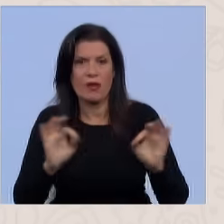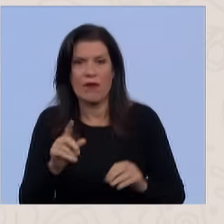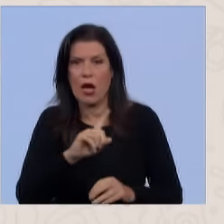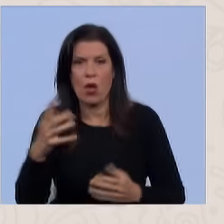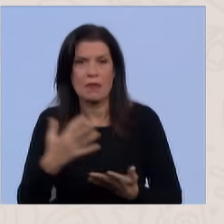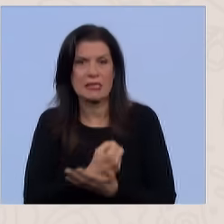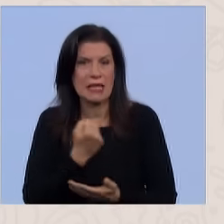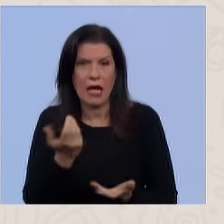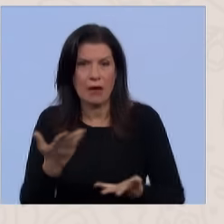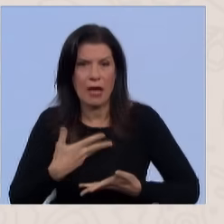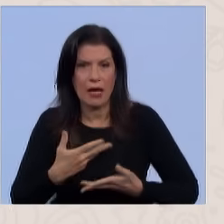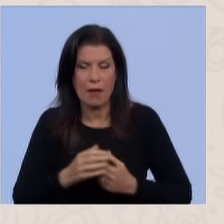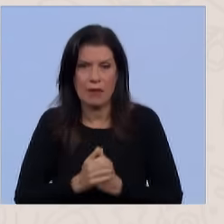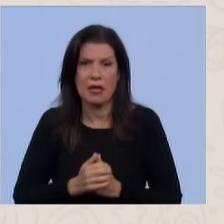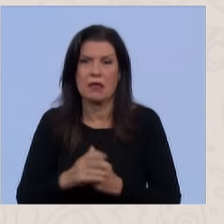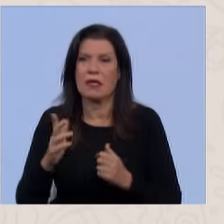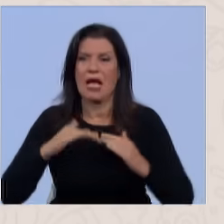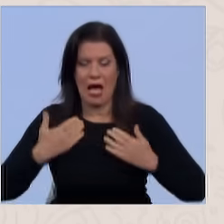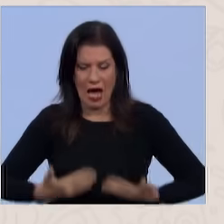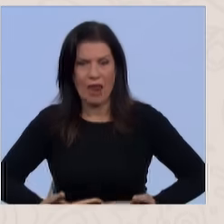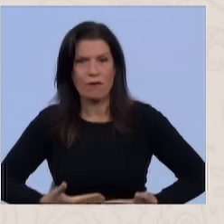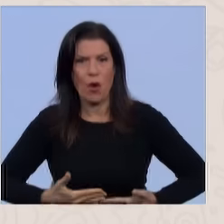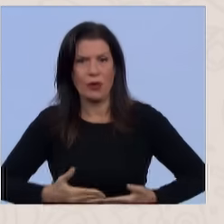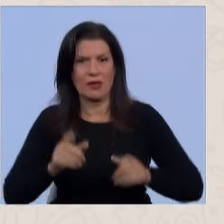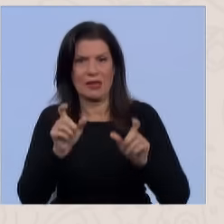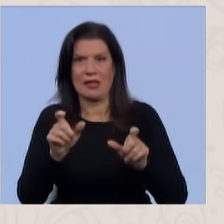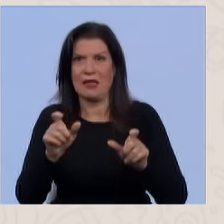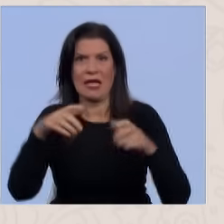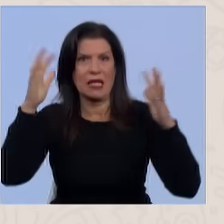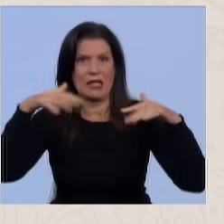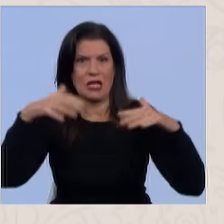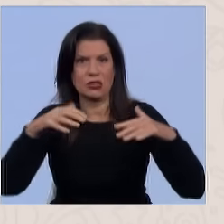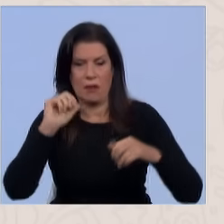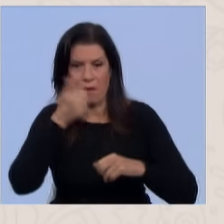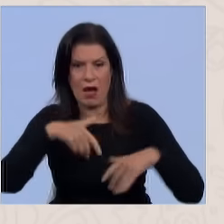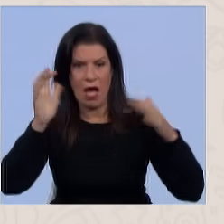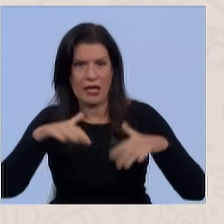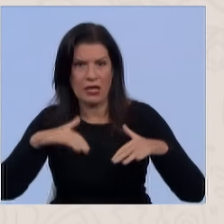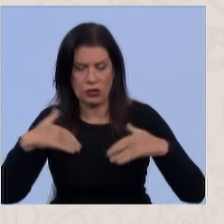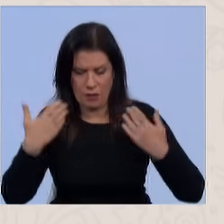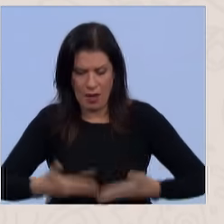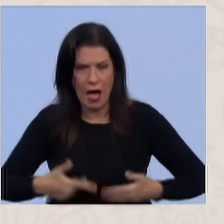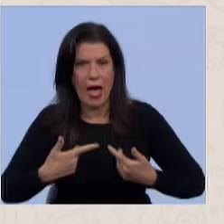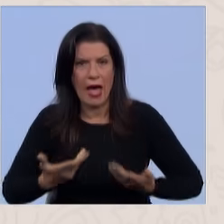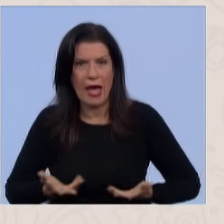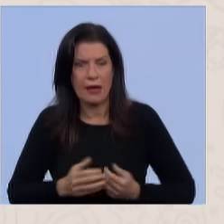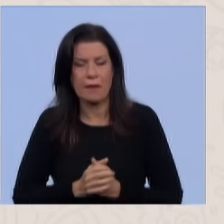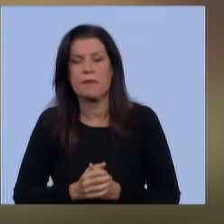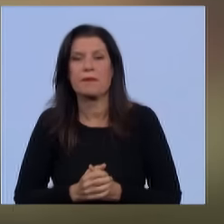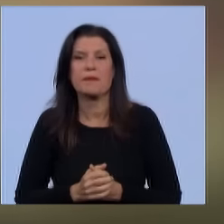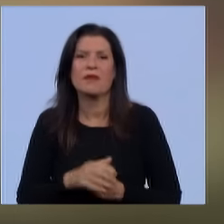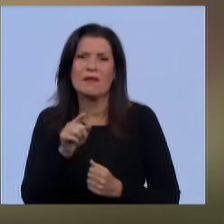מילואים מסביר, חליפות צערה, נגד גשם, התחיל לטפטף, מחר יורד גשם חזק. מדובר במילואים נקמה הצפון, וזו רק הודעה